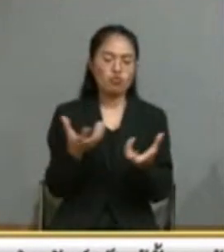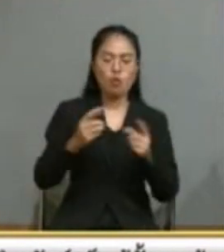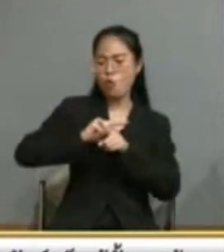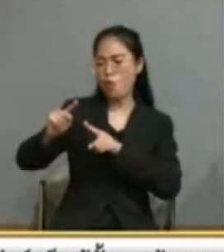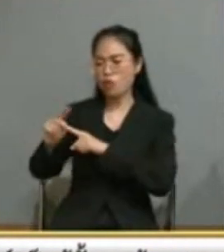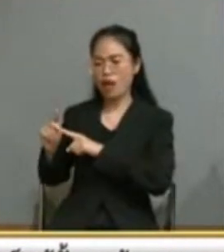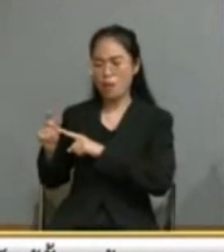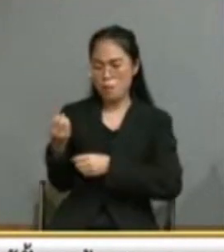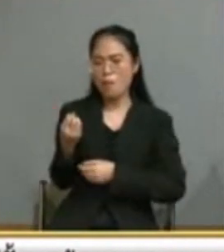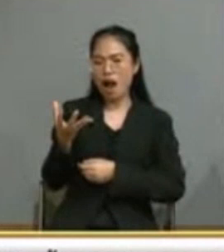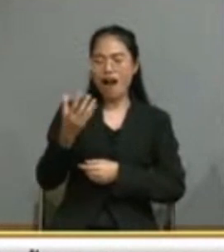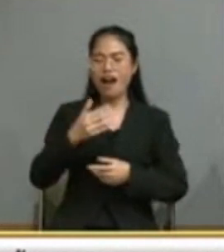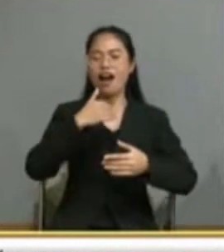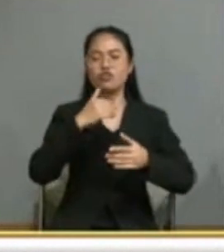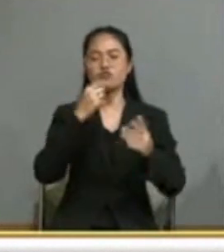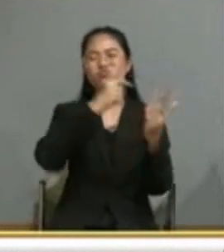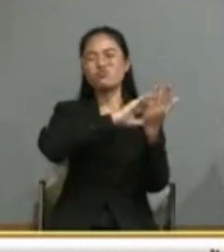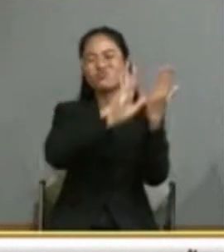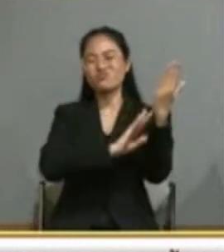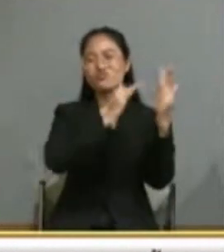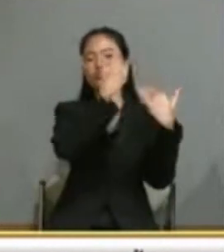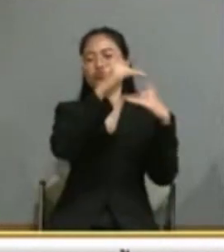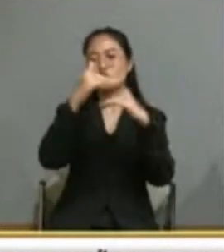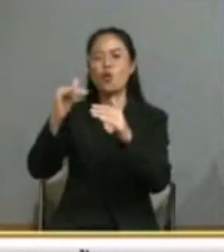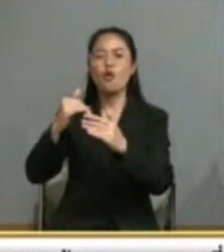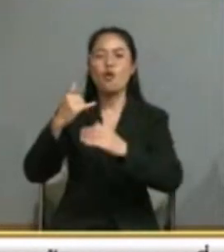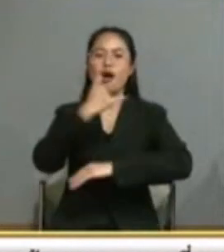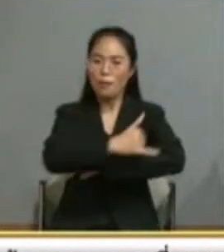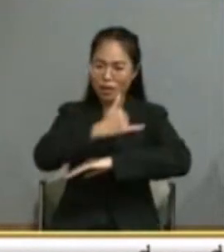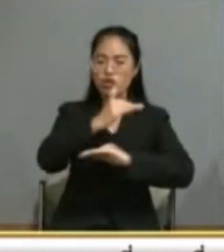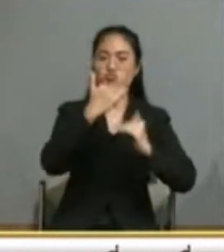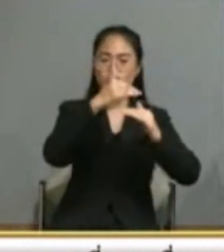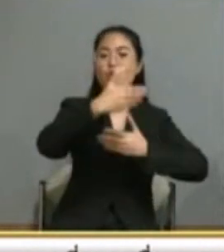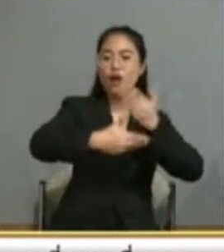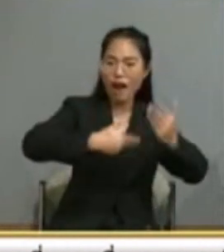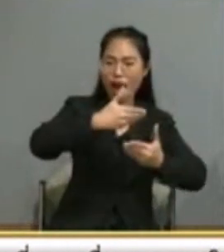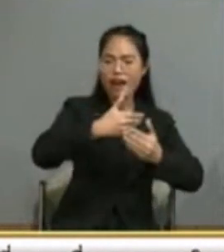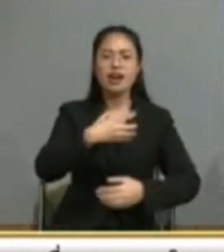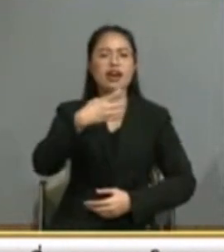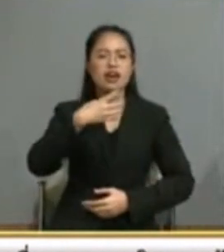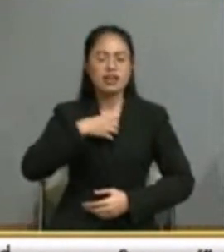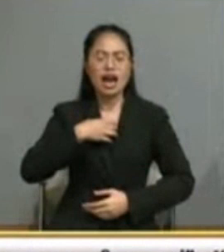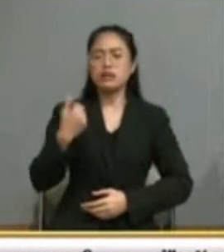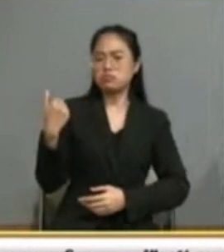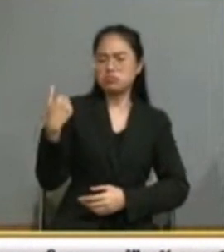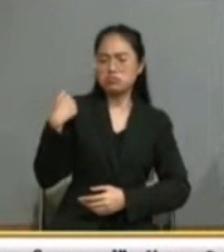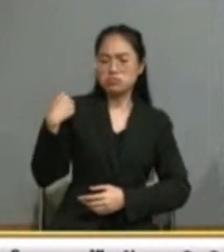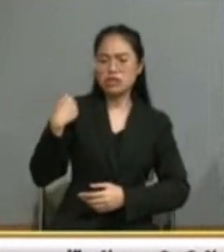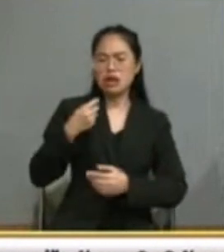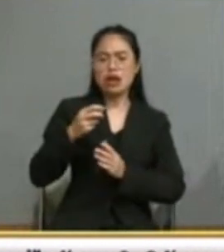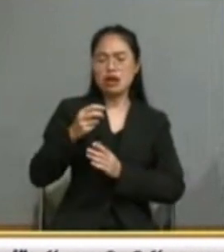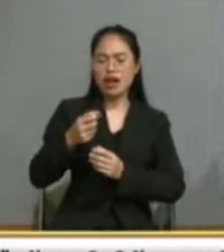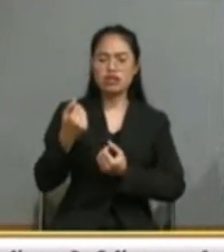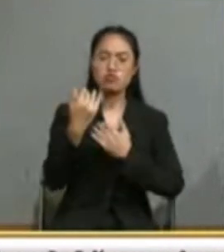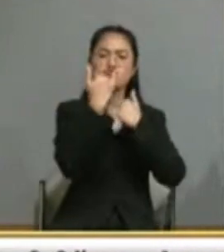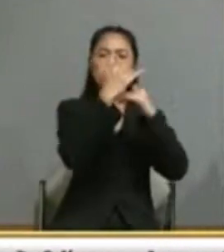ไปขายตจหับางชนิสามารขายต่ประเทศได้จึต้องกระบบขนซ่งที่ดีและได้มารถทาร์เพ